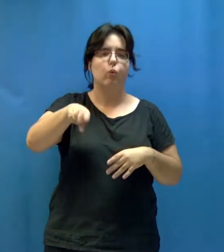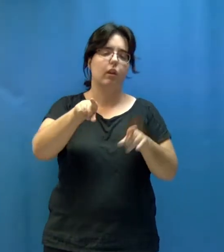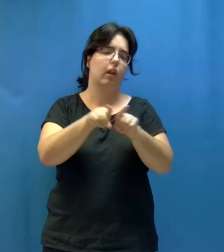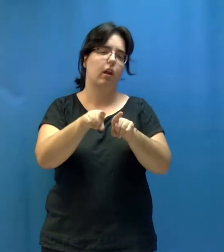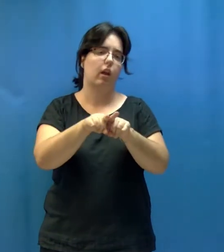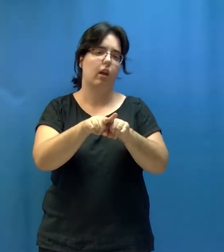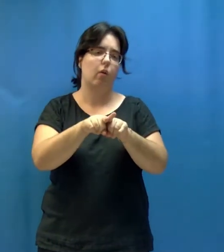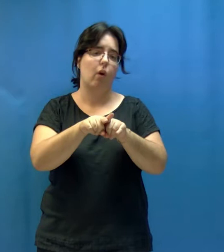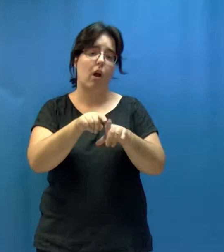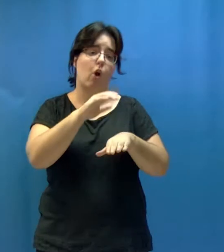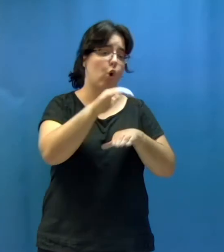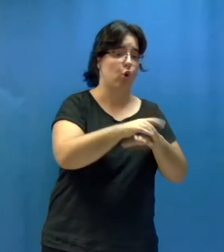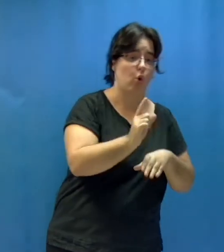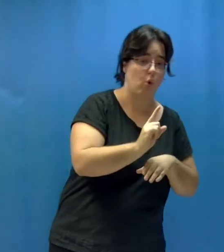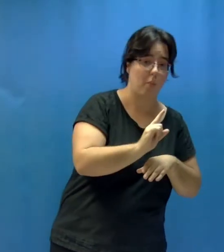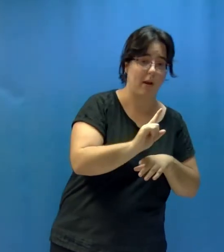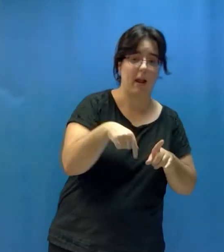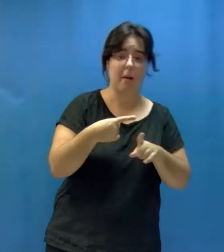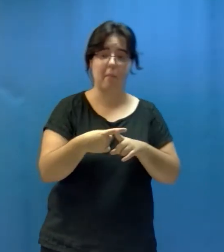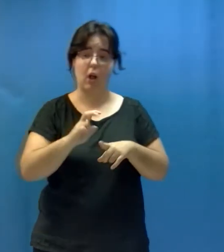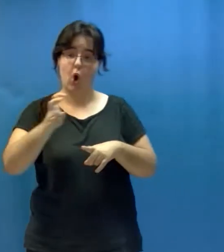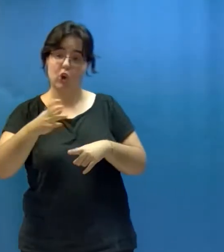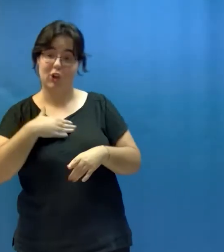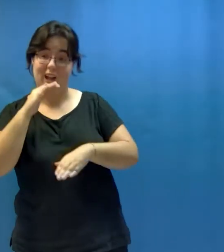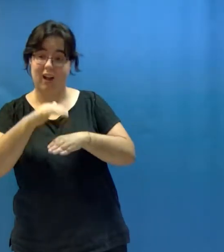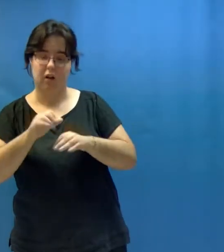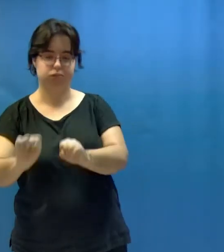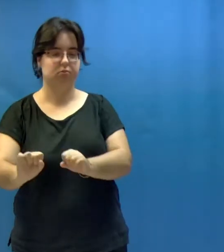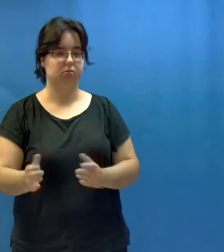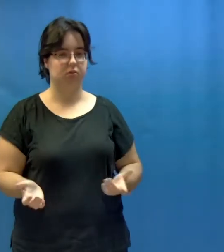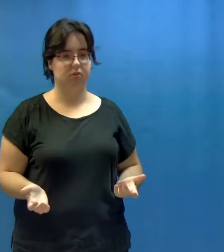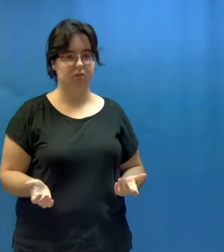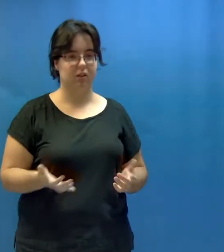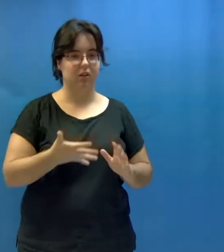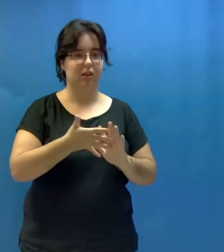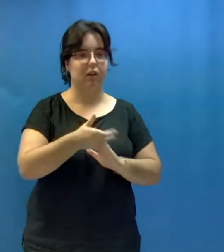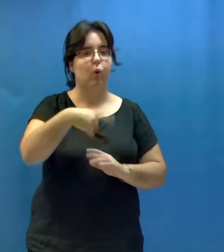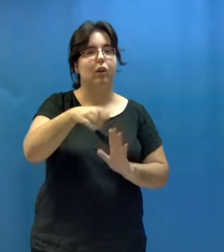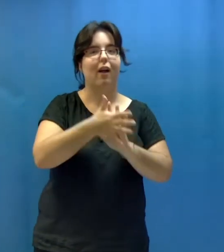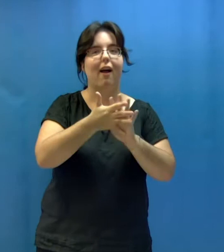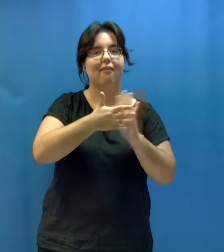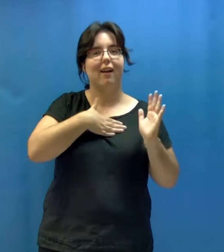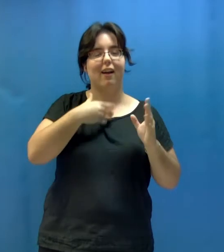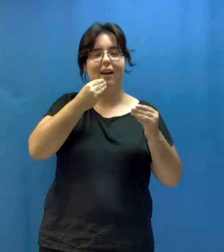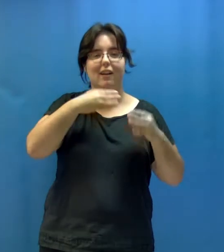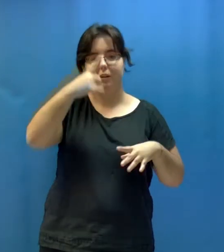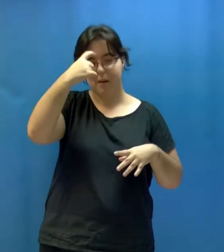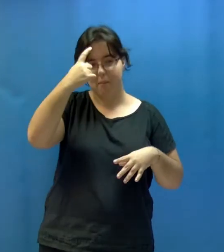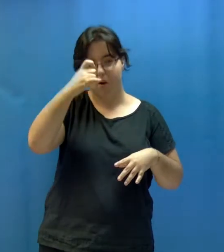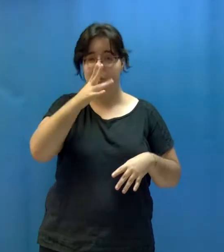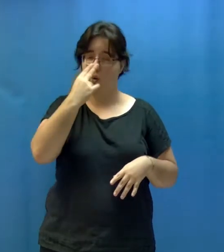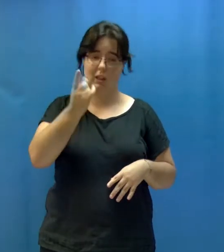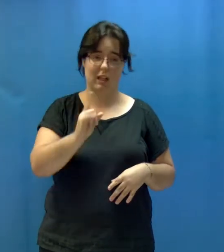Ni compleixen la llei ni diuen que els altres la complim. Vostès no volen parlar de memòria històrica perquè no els interessa. No els interessa. Preferixen